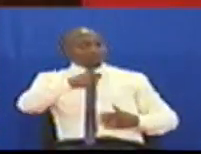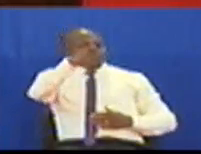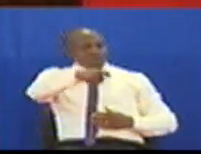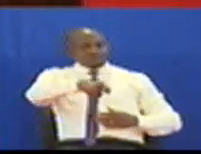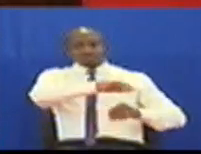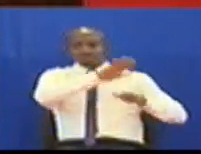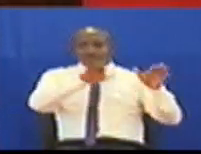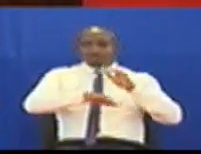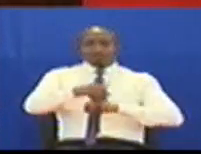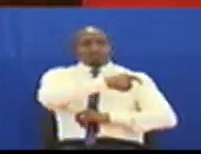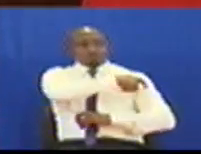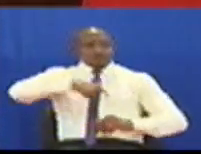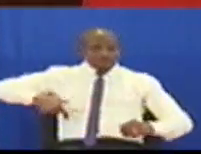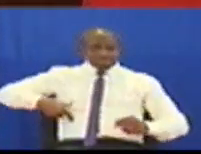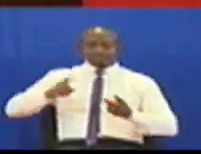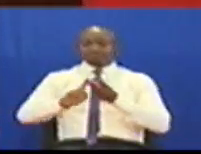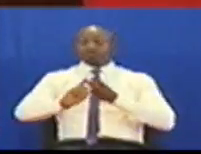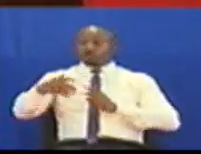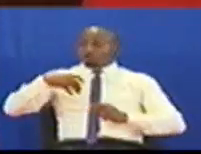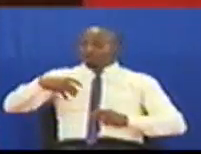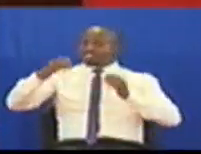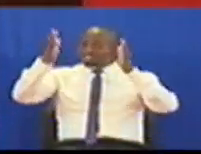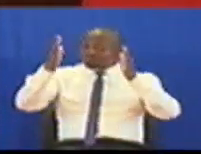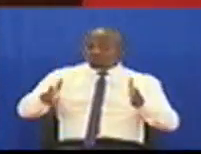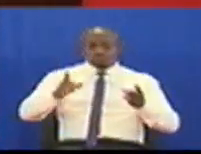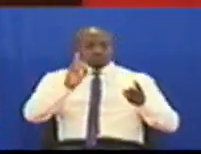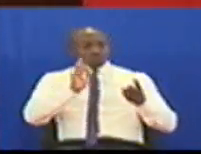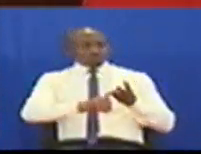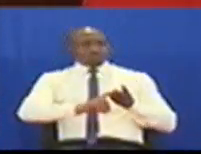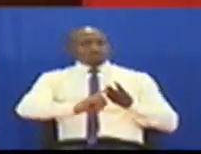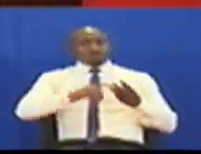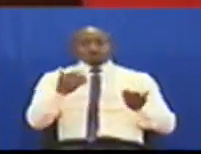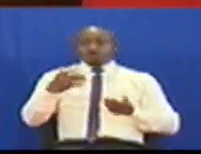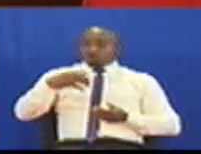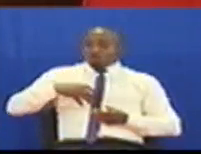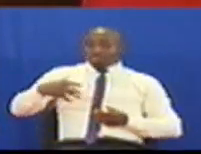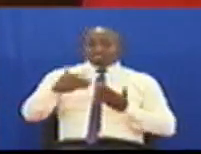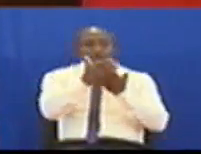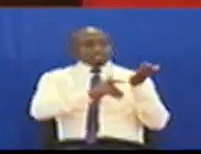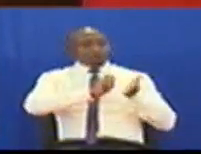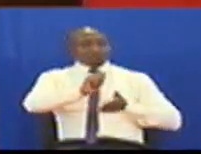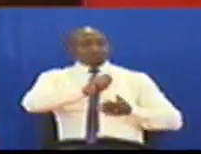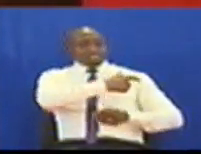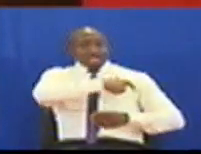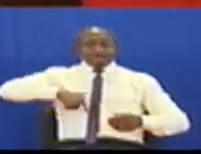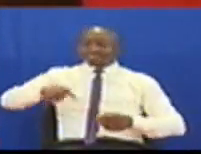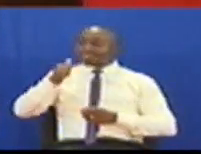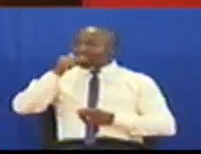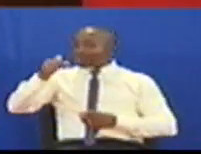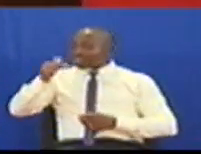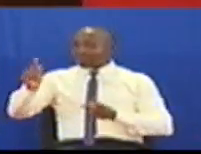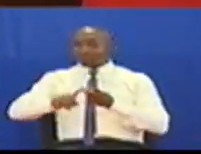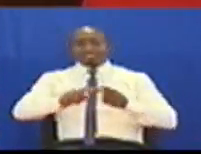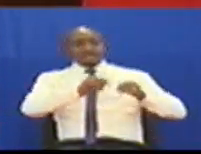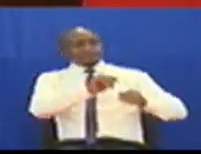rais, nimpongeze Mheshimiwa Waziri Mkuu, na nimpongeze Waziri wa Nchi Ofisi ya Rais TAMISEMI pamoja na